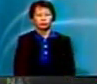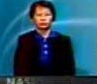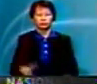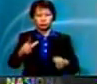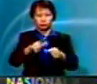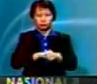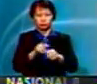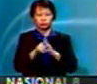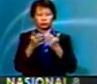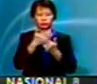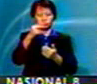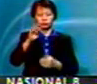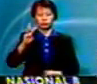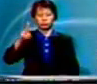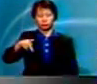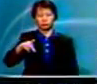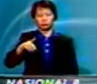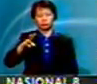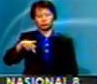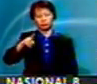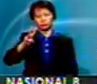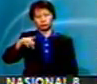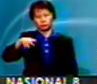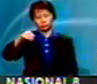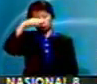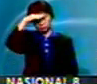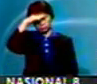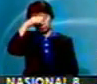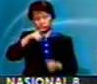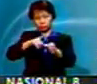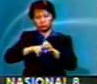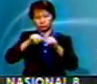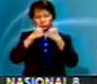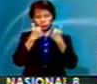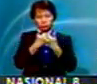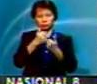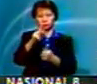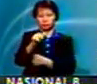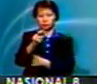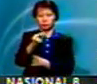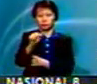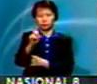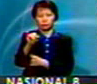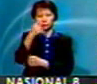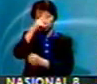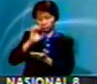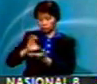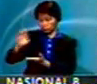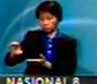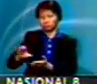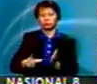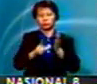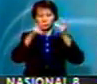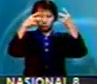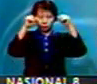Kelengkapan infrastruktur di wilayah Iskandar Malaysia berjaya menarik perhatian Persatuan Ekonomi Kansai untuk melabur. Naib Pengerusi